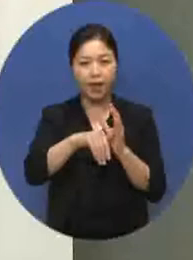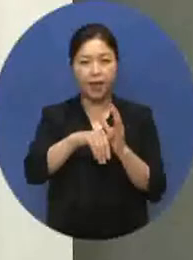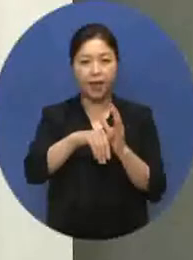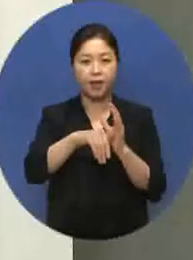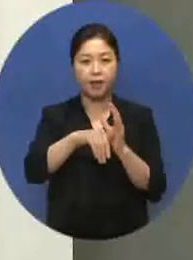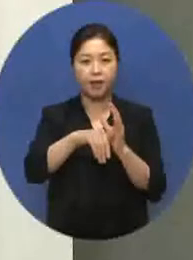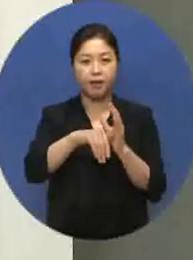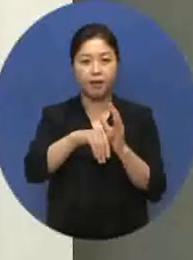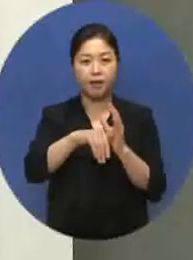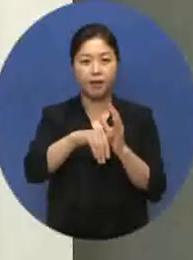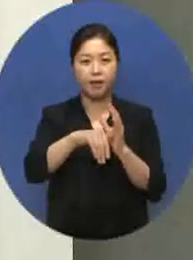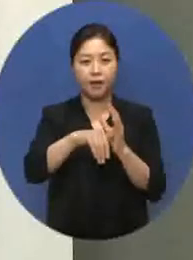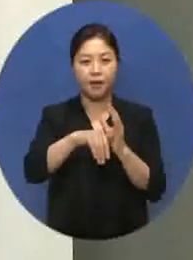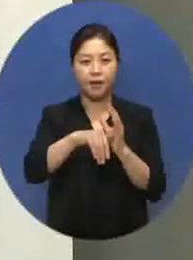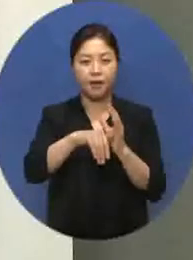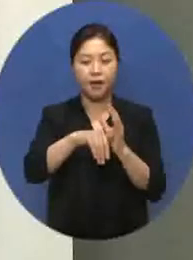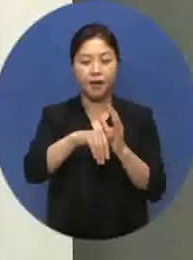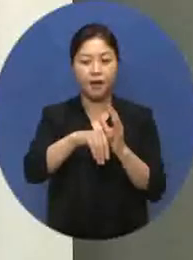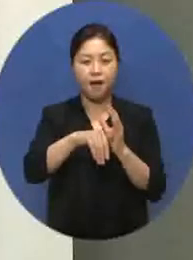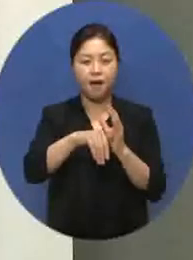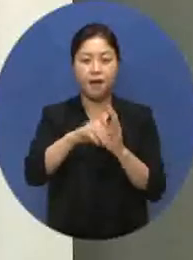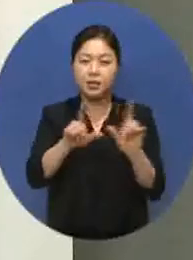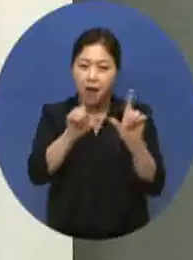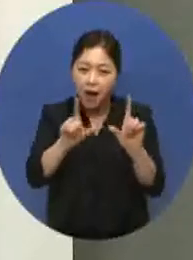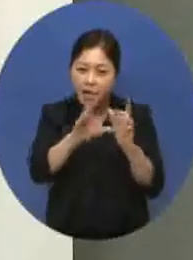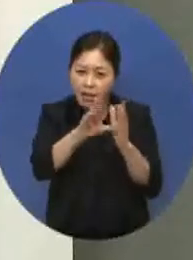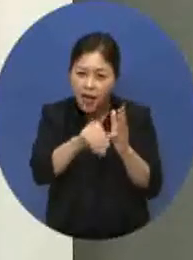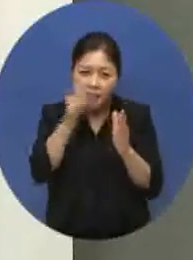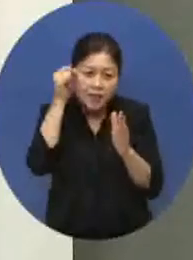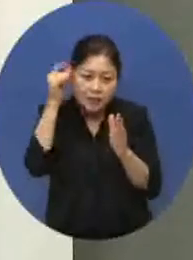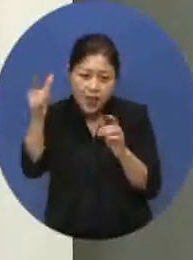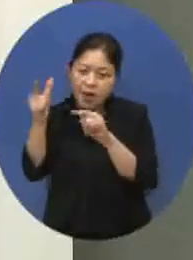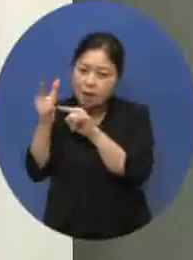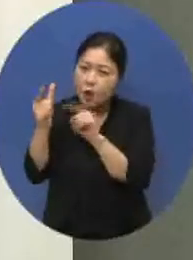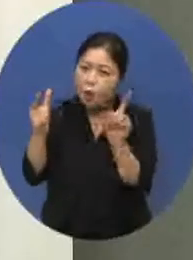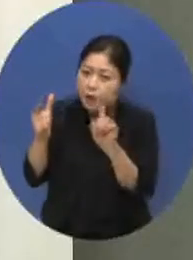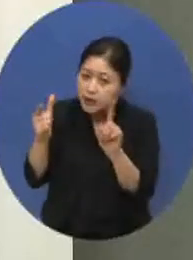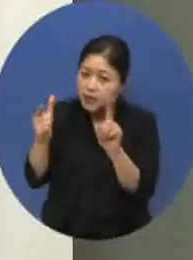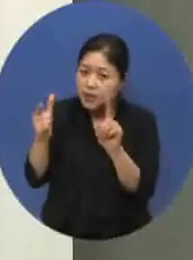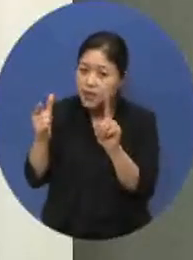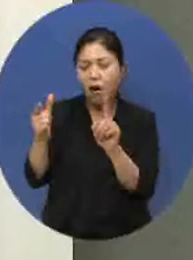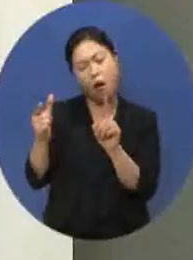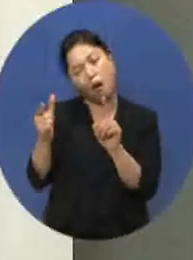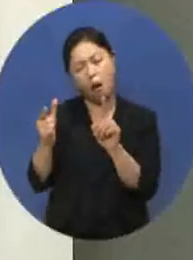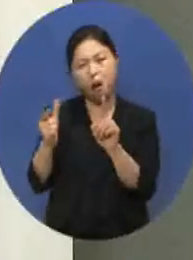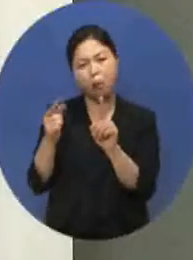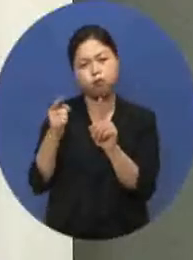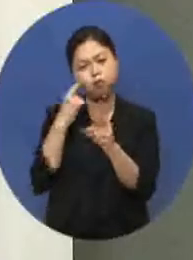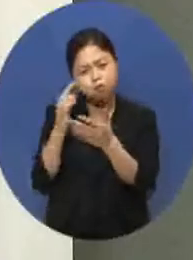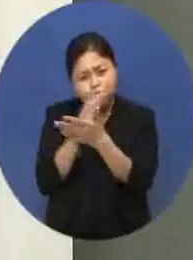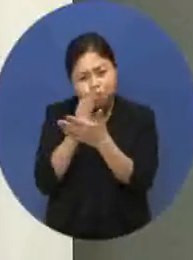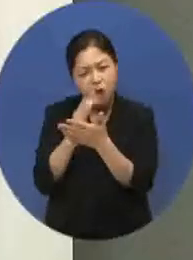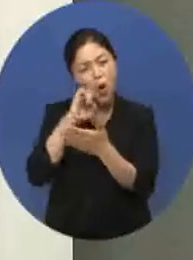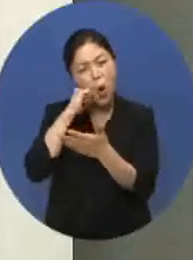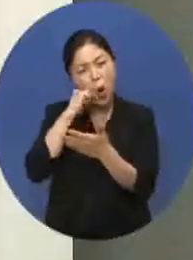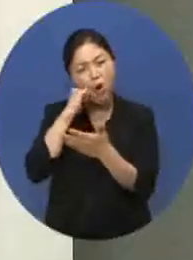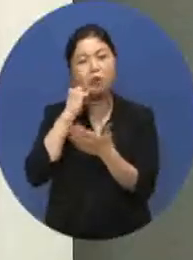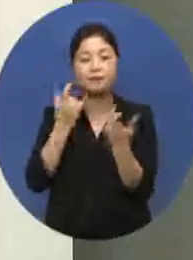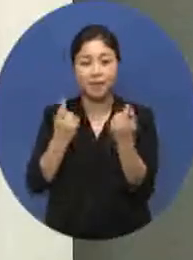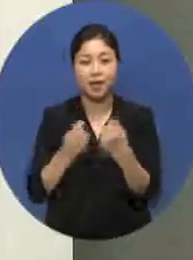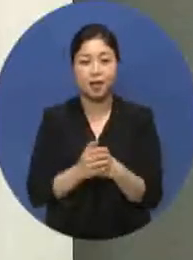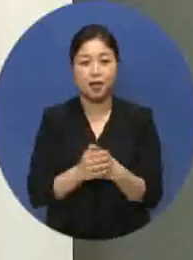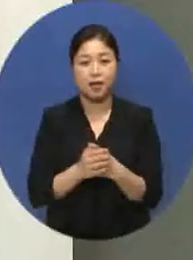과연 살아가는 데 있어서 무엇이 지혜로운 건지조차 분별하기 힘듭니다.